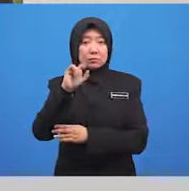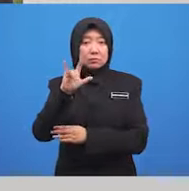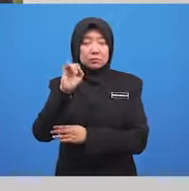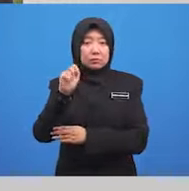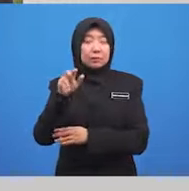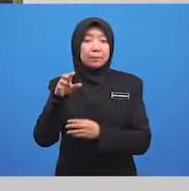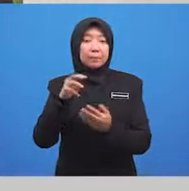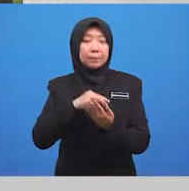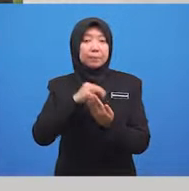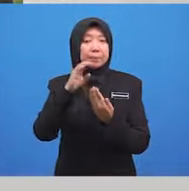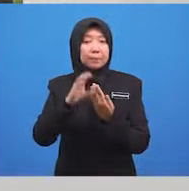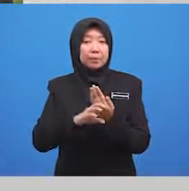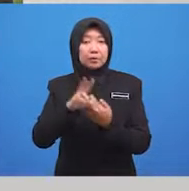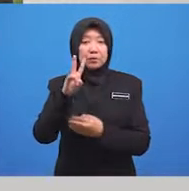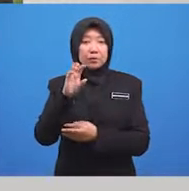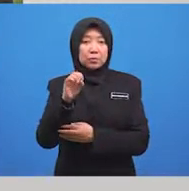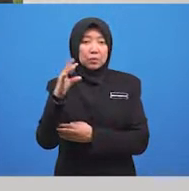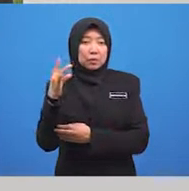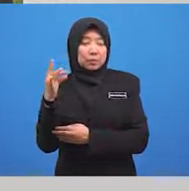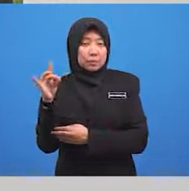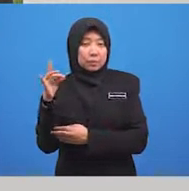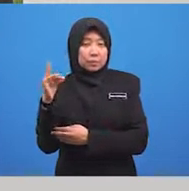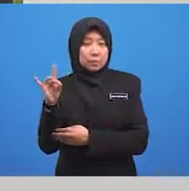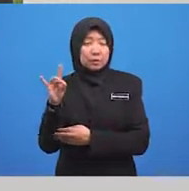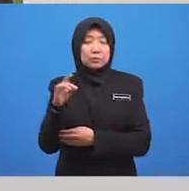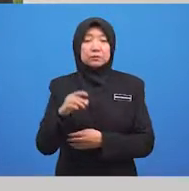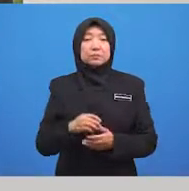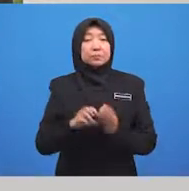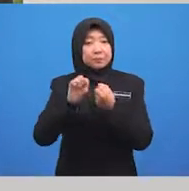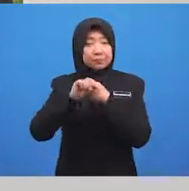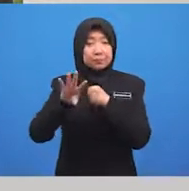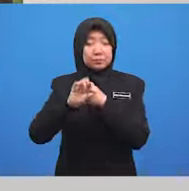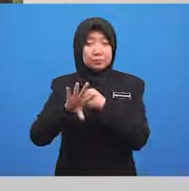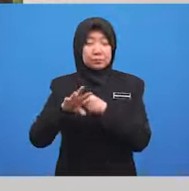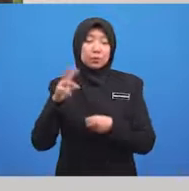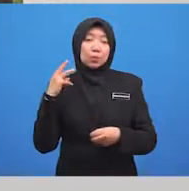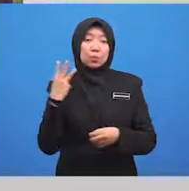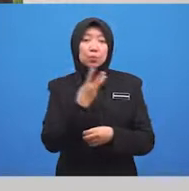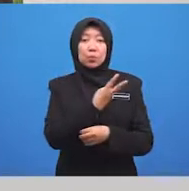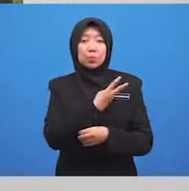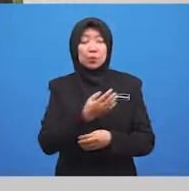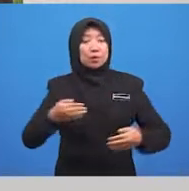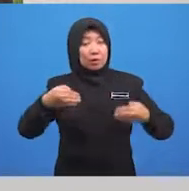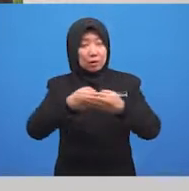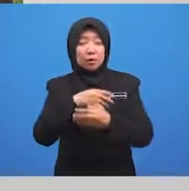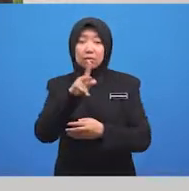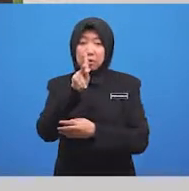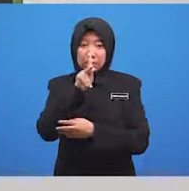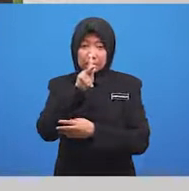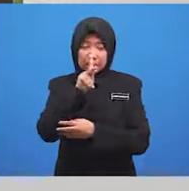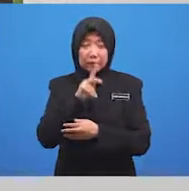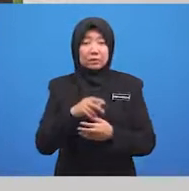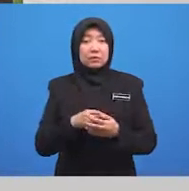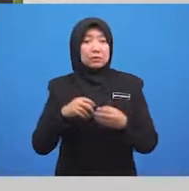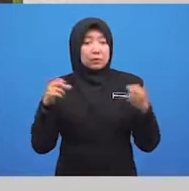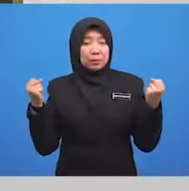2018, kempen We Hug Tape 2018 merupakan kempen bersempena sambutan Hari Tape